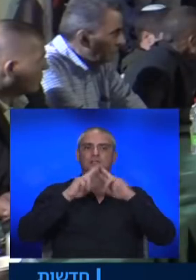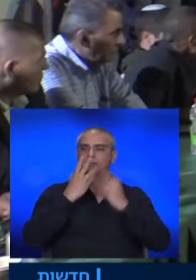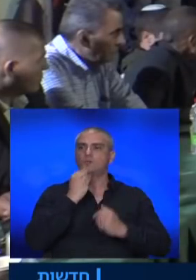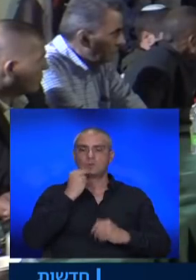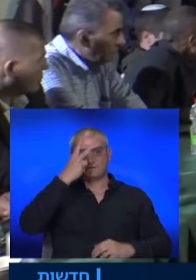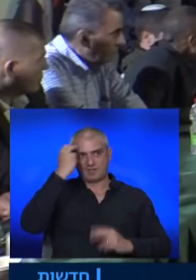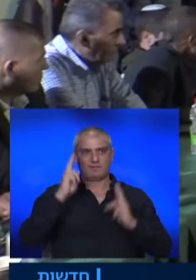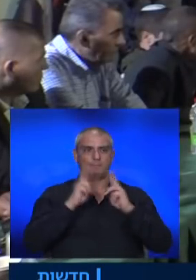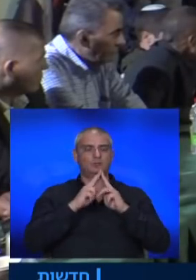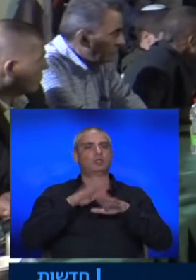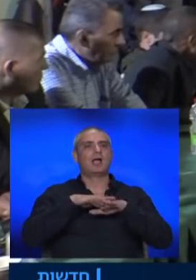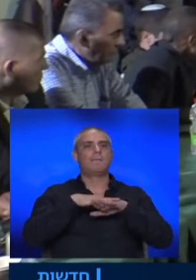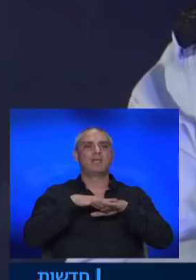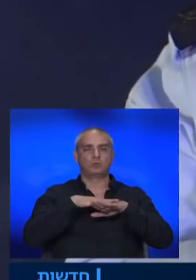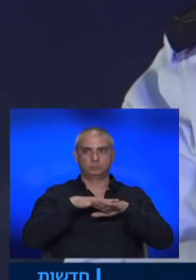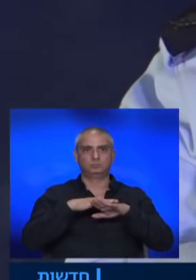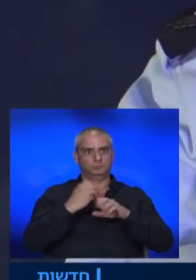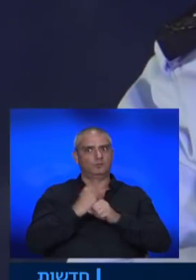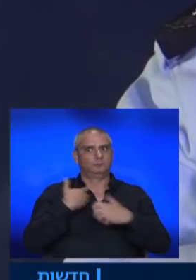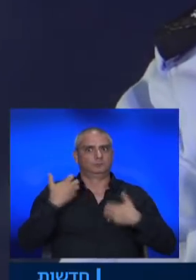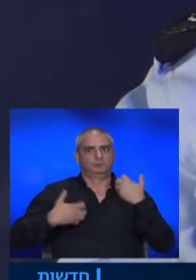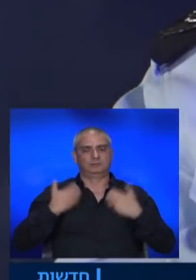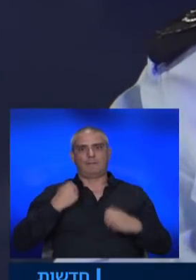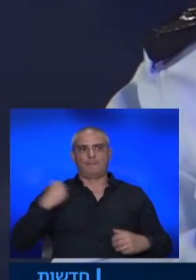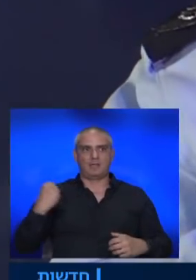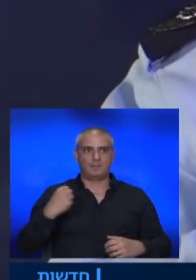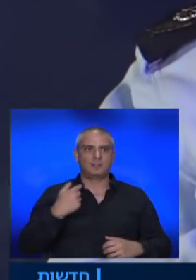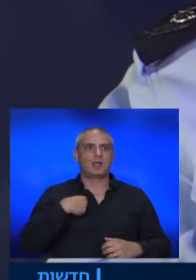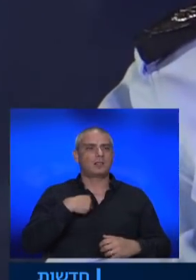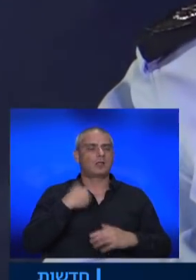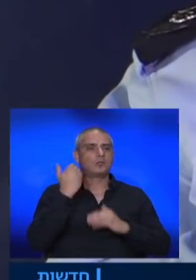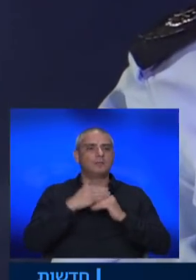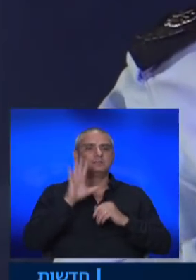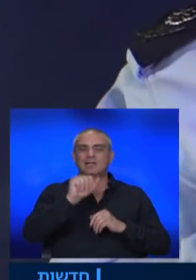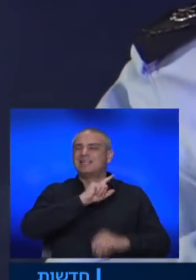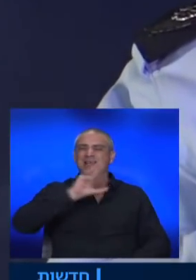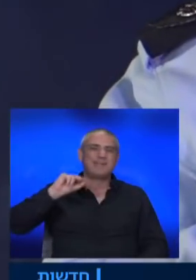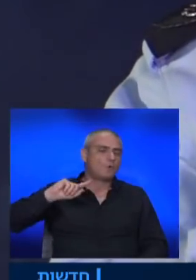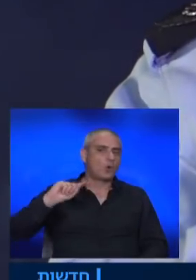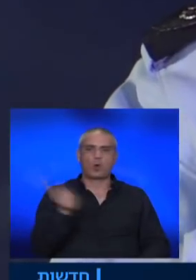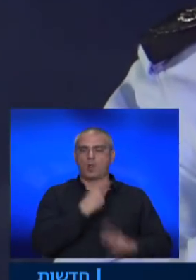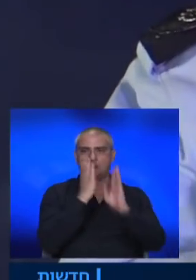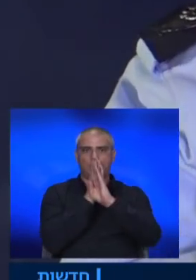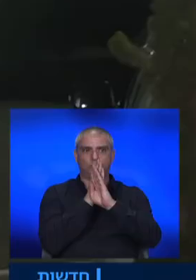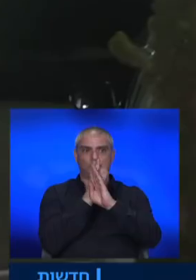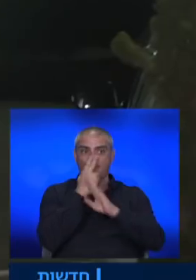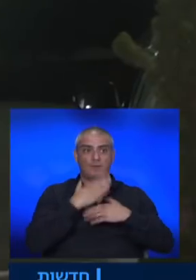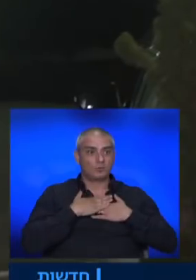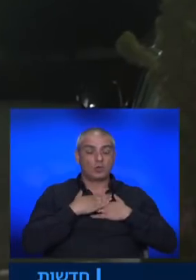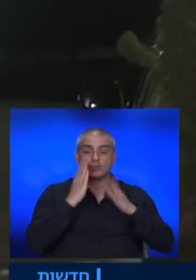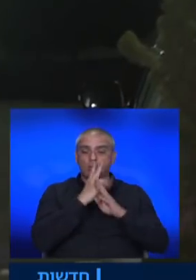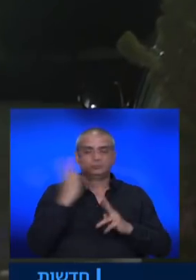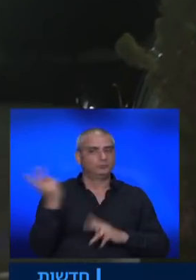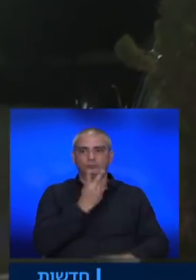פיוס ומעורר זעם בימין. אנחנו נמצא את הדין עם כל הטרוריסטים, מבחינתי זה טרוריסטים משני הצדדים.